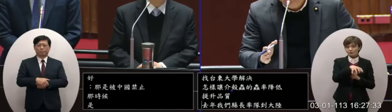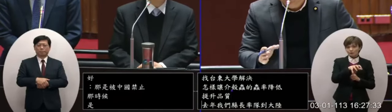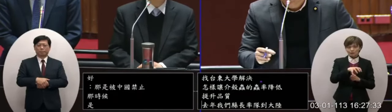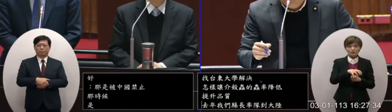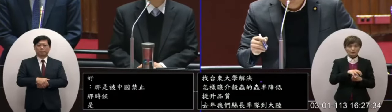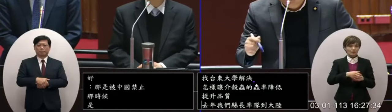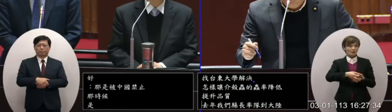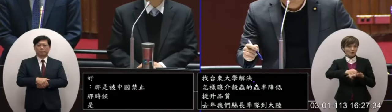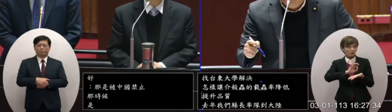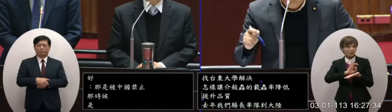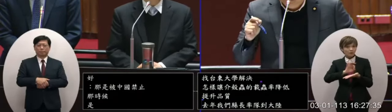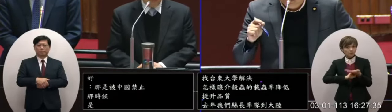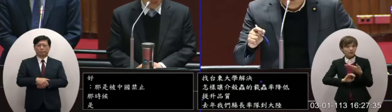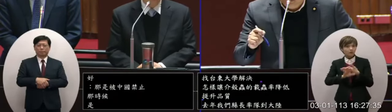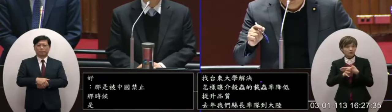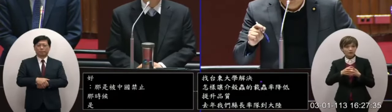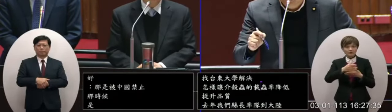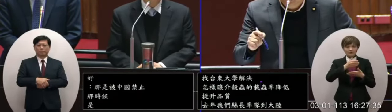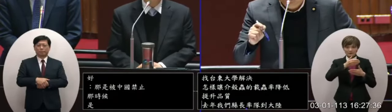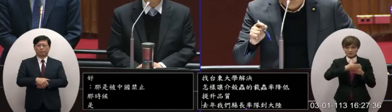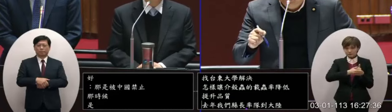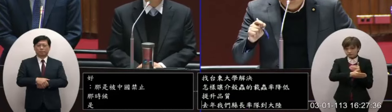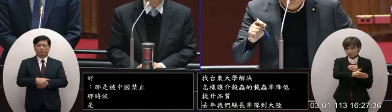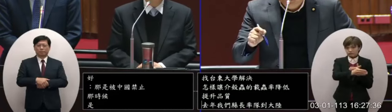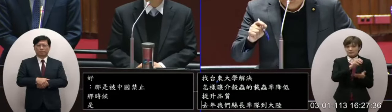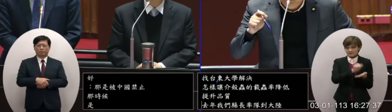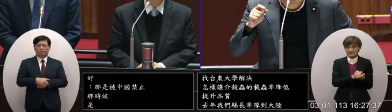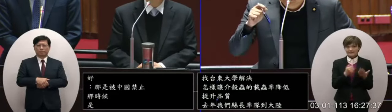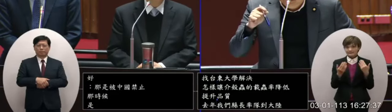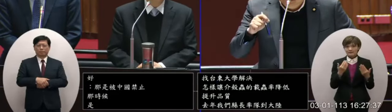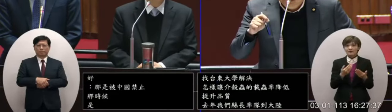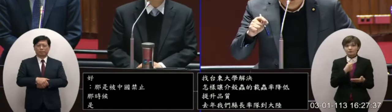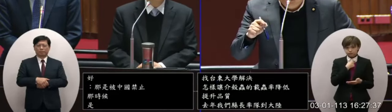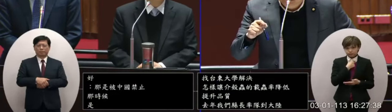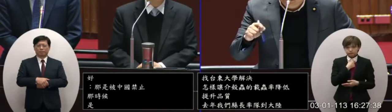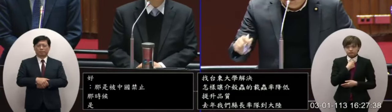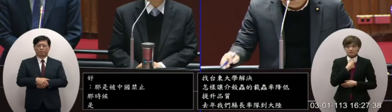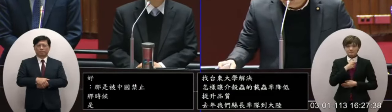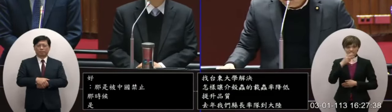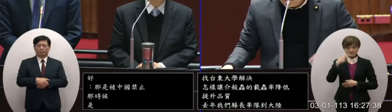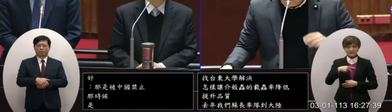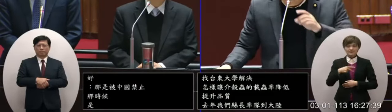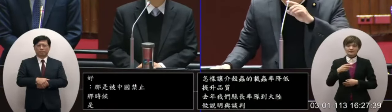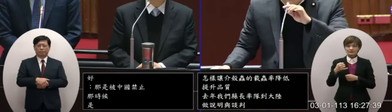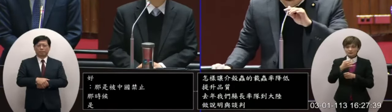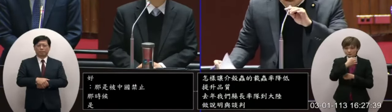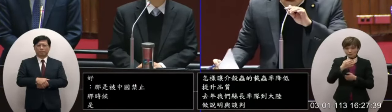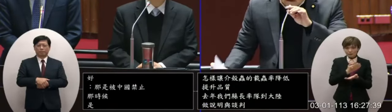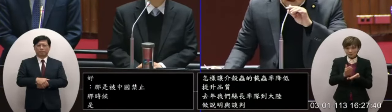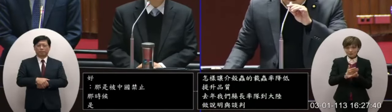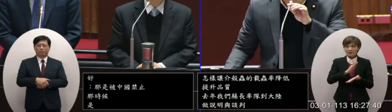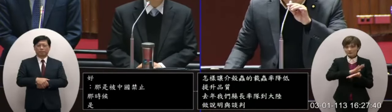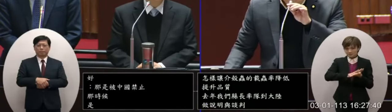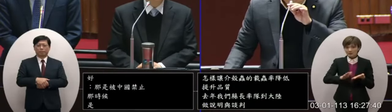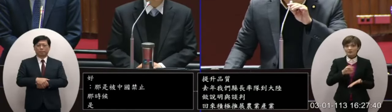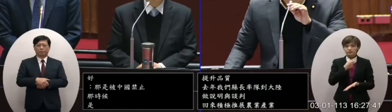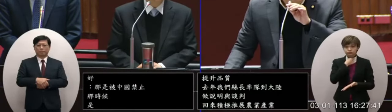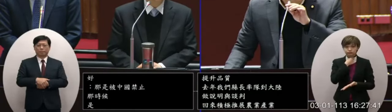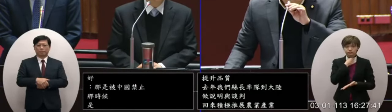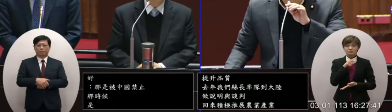历，还有最重要的是我们假借壳虫载虫的清载的降低它的清载率哦。那当